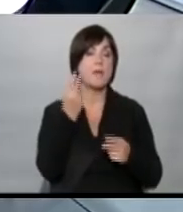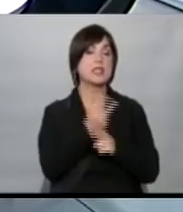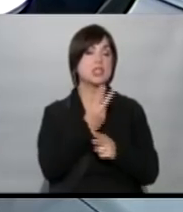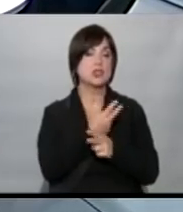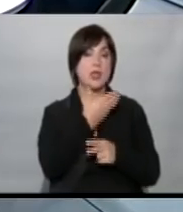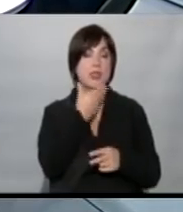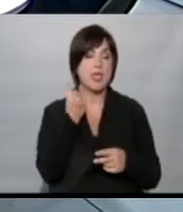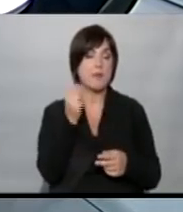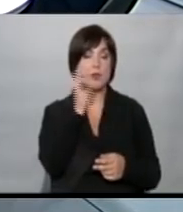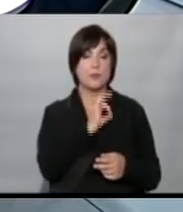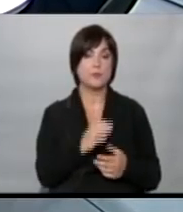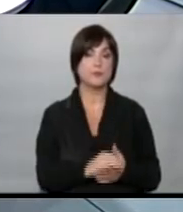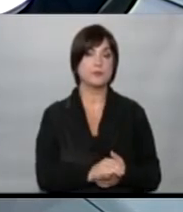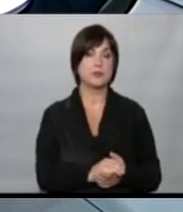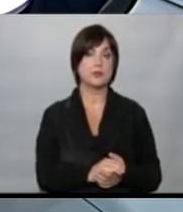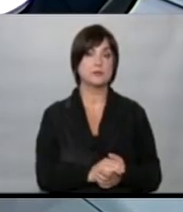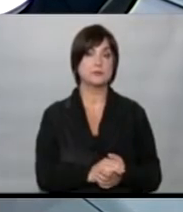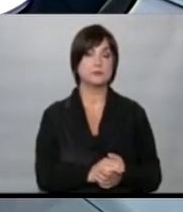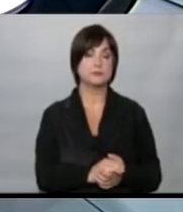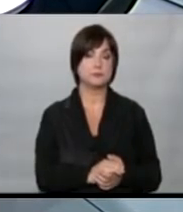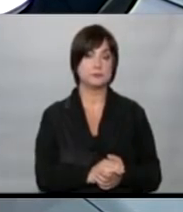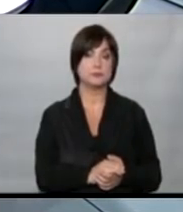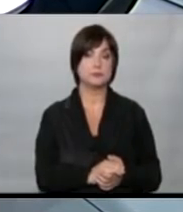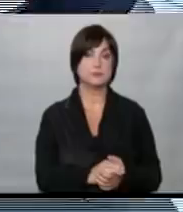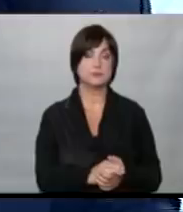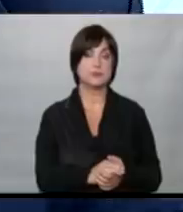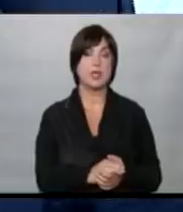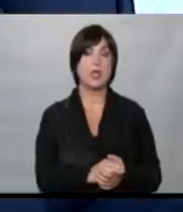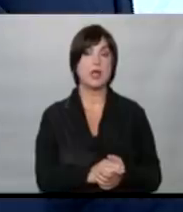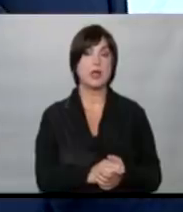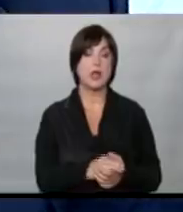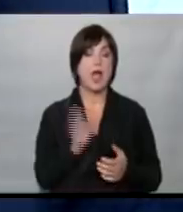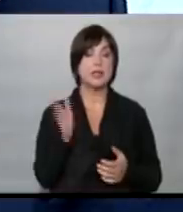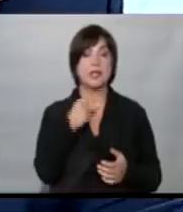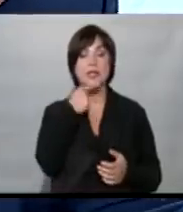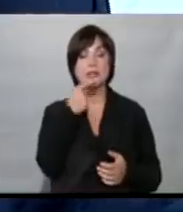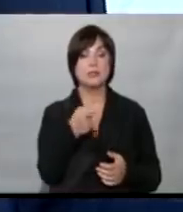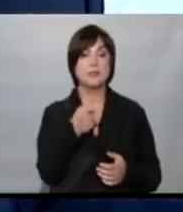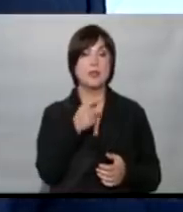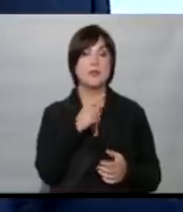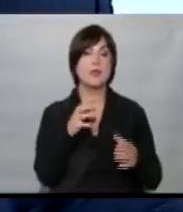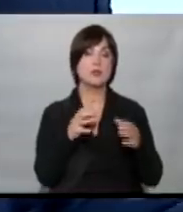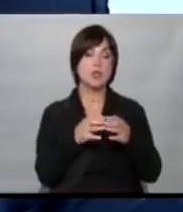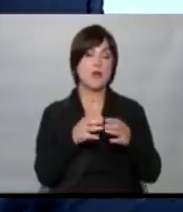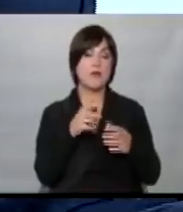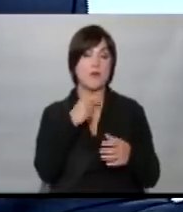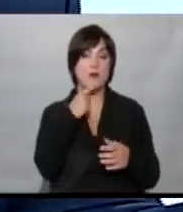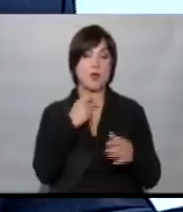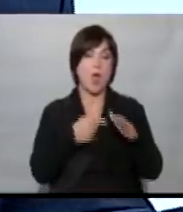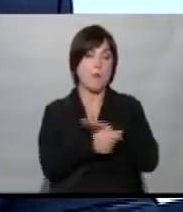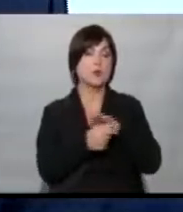ами има се, има дната. Немојте да ве, дај мој да потпадјат под влијање на банда која ја